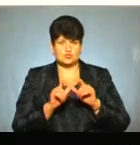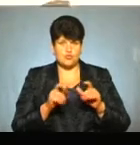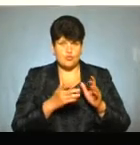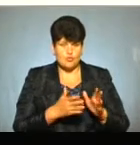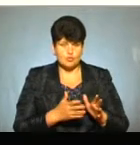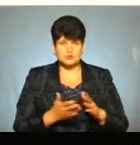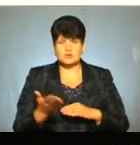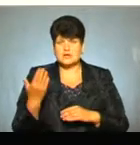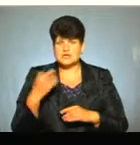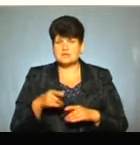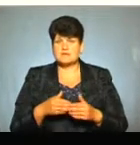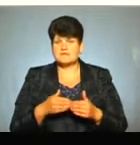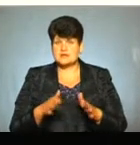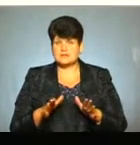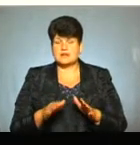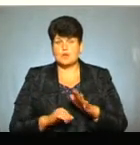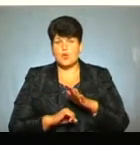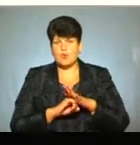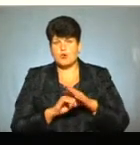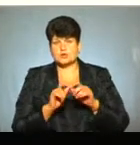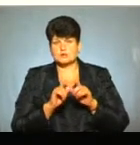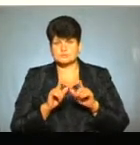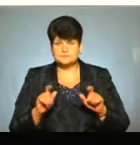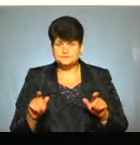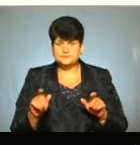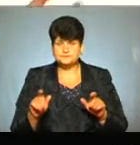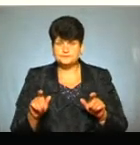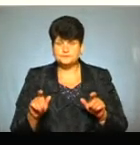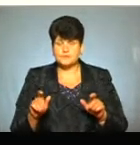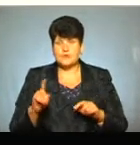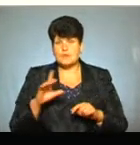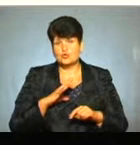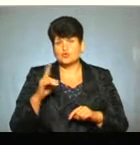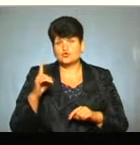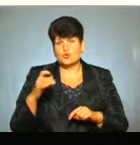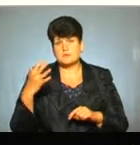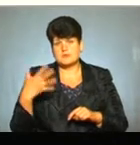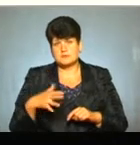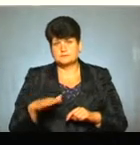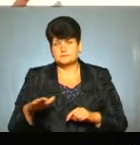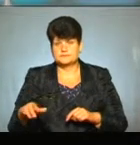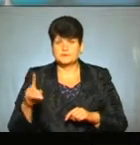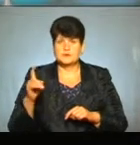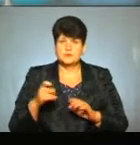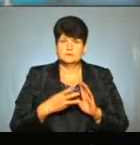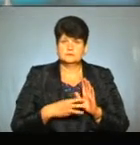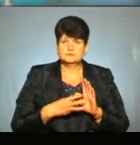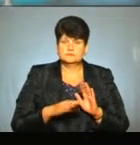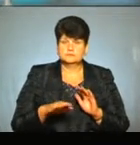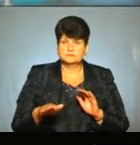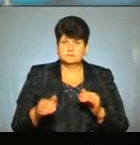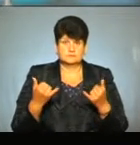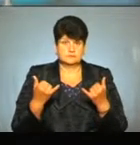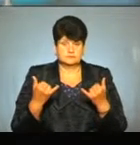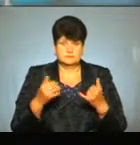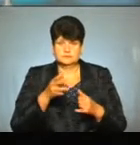так? Якщо раніше ми відкривали опорні навчальні заклади, де було 150 учнів, так, 180,